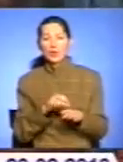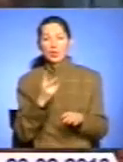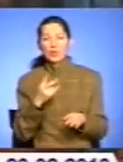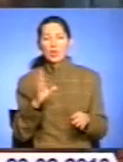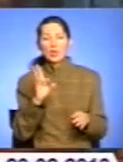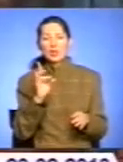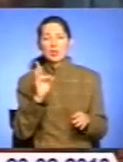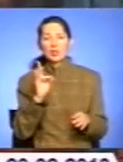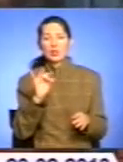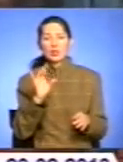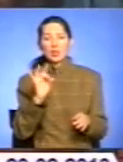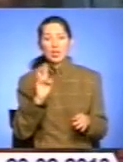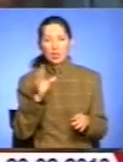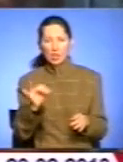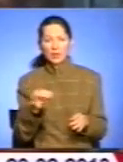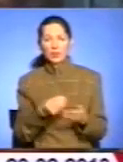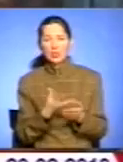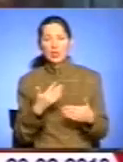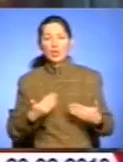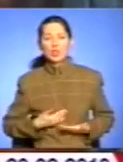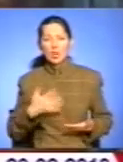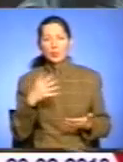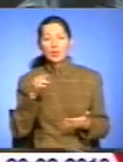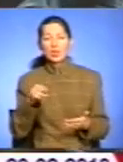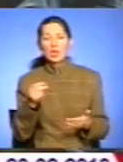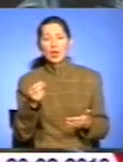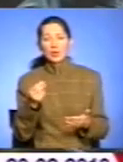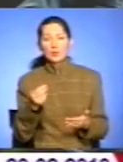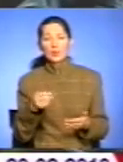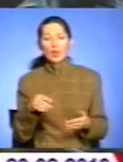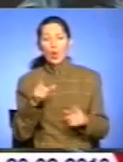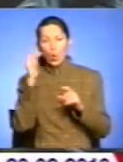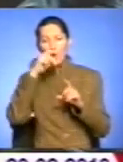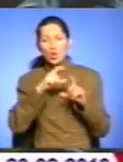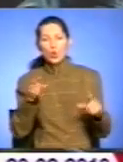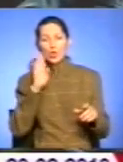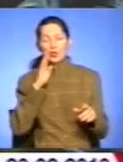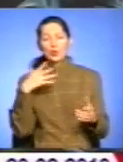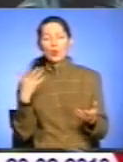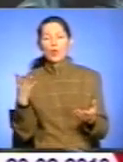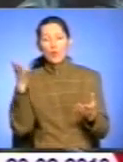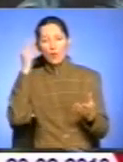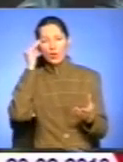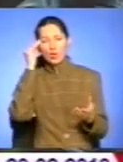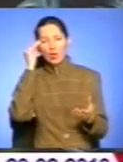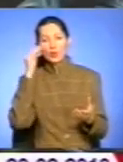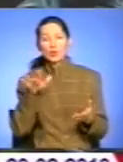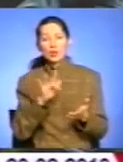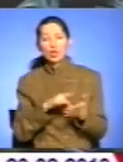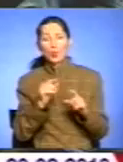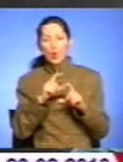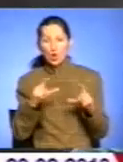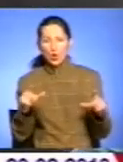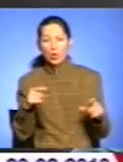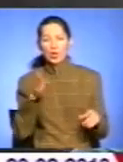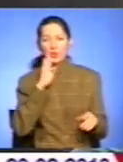У школі Олю вважають яскравим осередком класу. Дівчина завжди усміхнена, радіє життю, кажуть про неї друзі. Звістка про смертельний